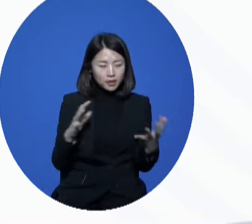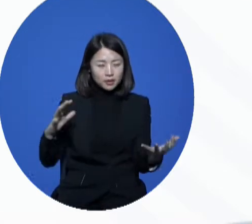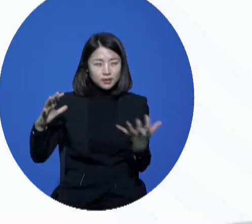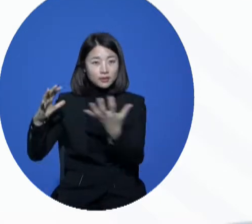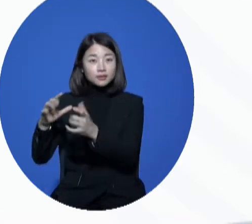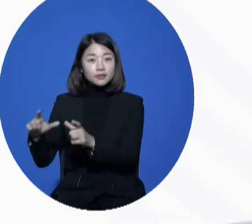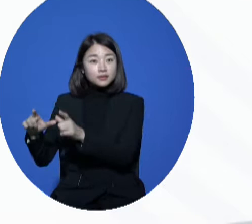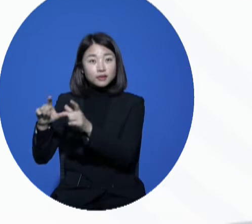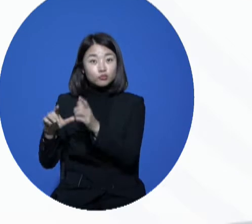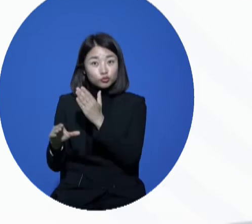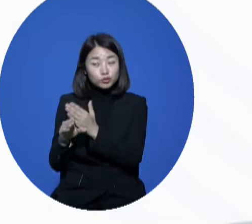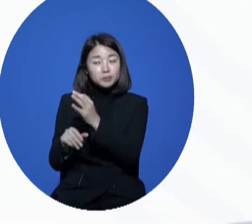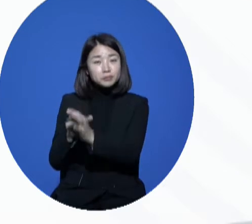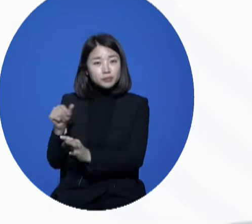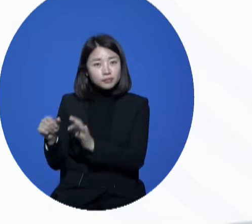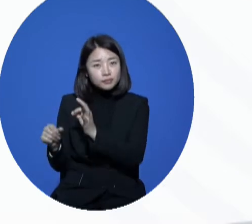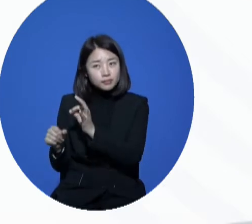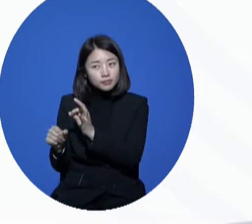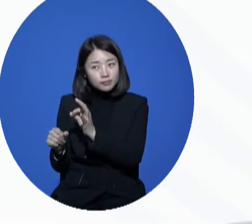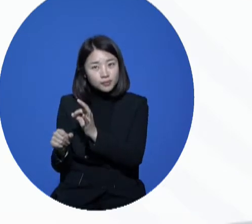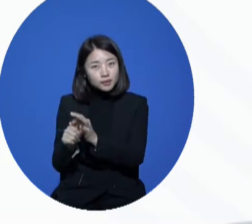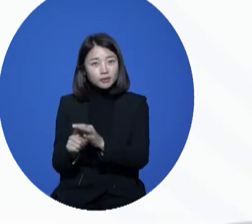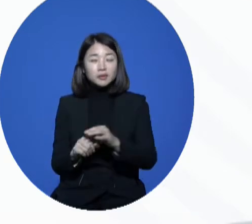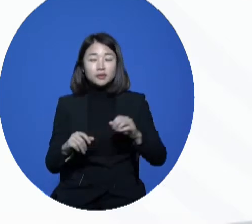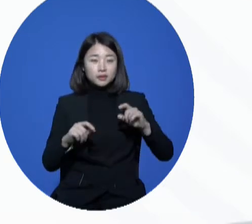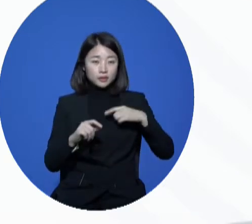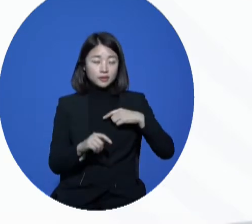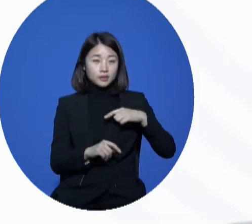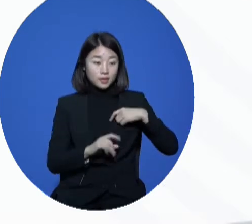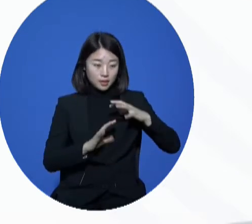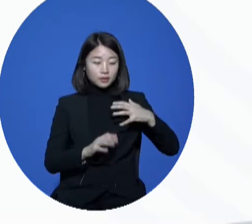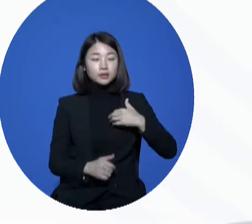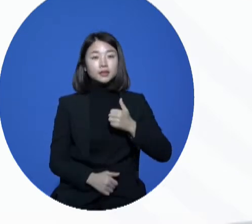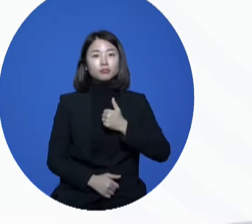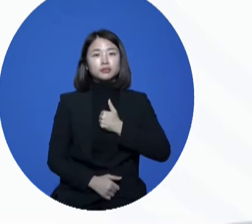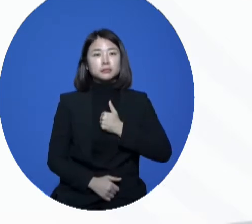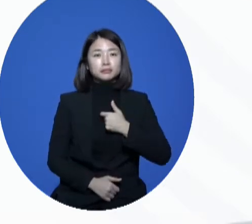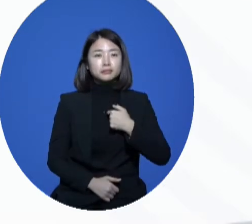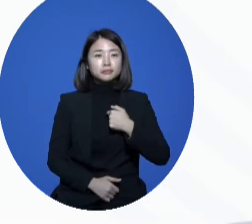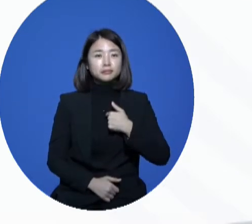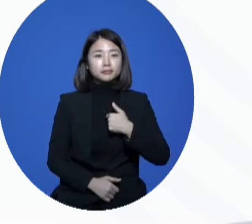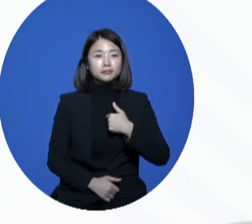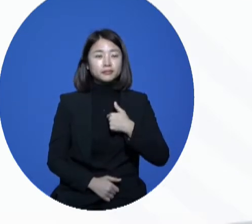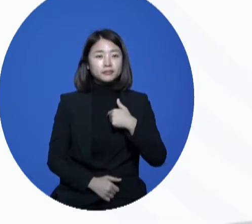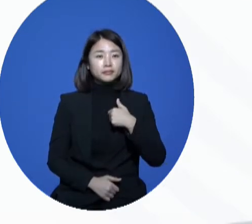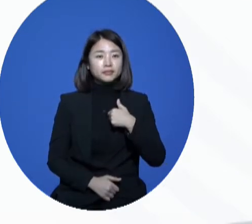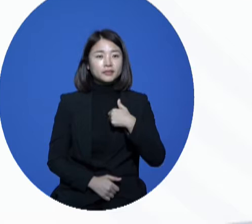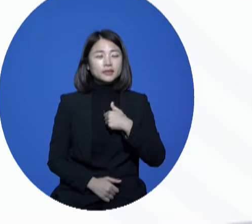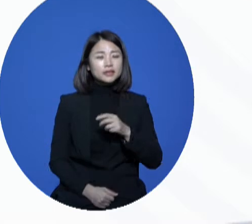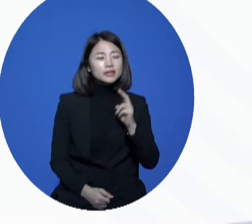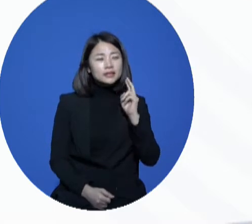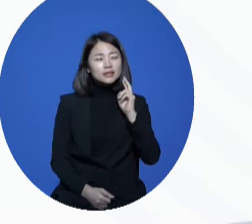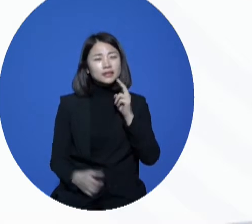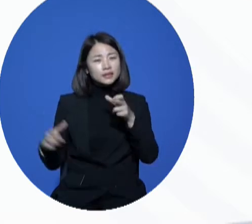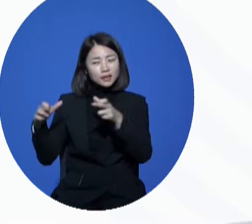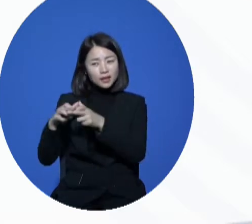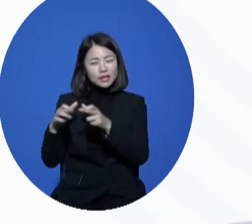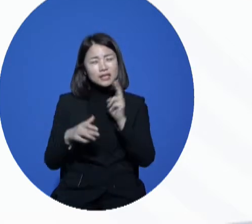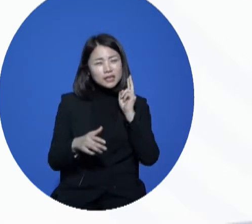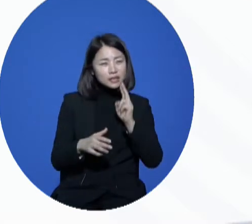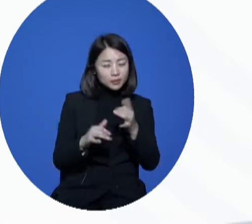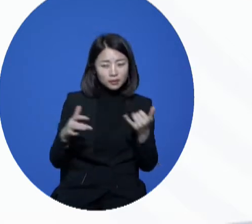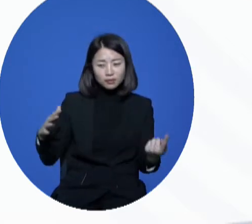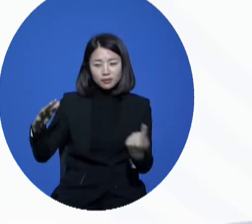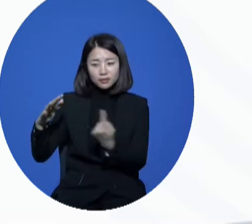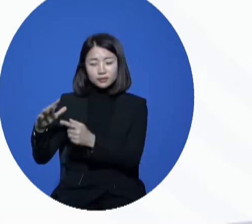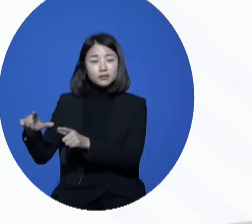지난 10년간 이렇게 자부심 있게 이야기를 해왔습니다. 그런데 심각한 장애가 있는 사람들이 이 시설에 많이